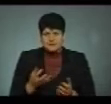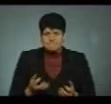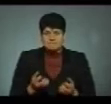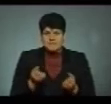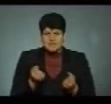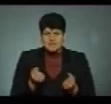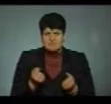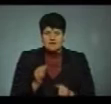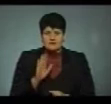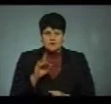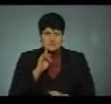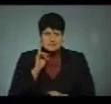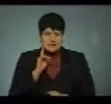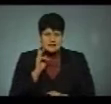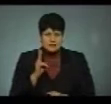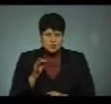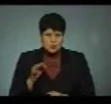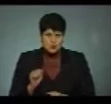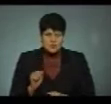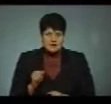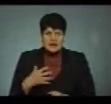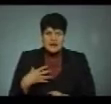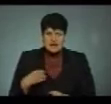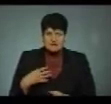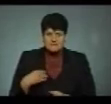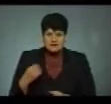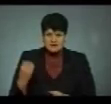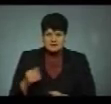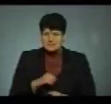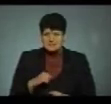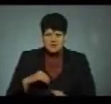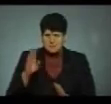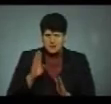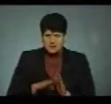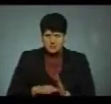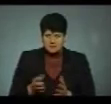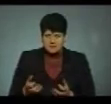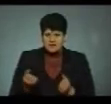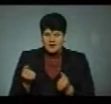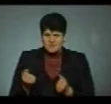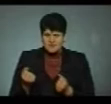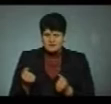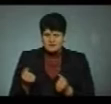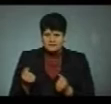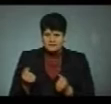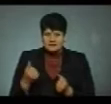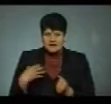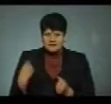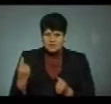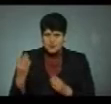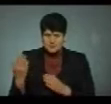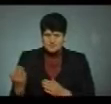підтримки Володимира Зеленського, тобто Львів найгірше підтримав Львівська область,